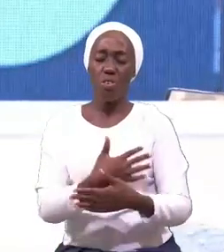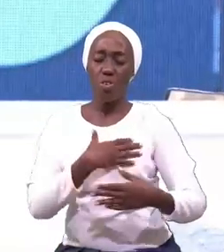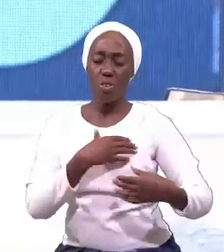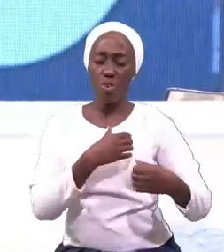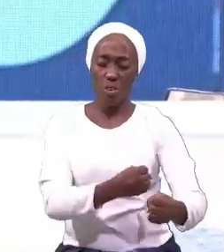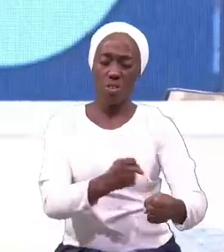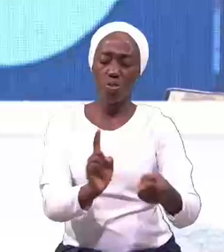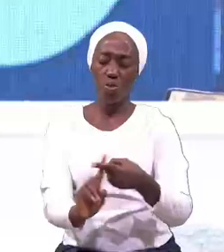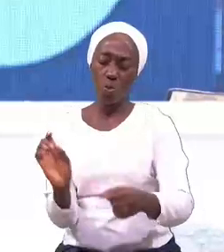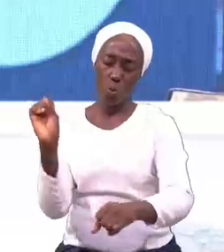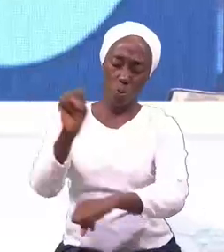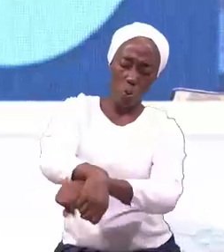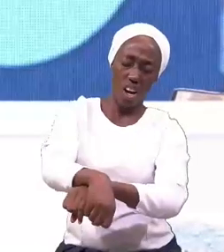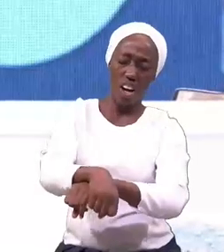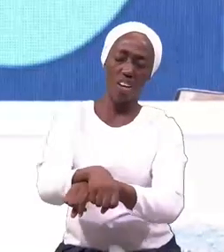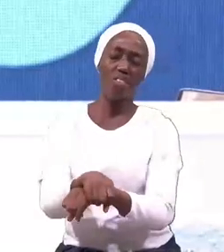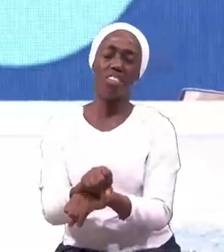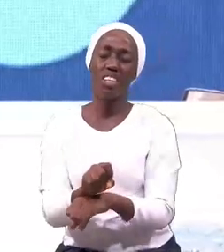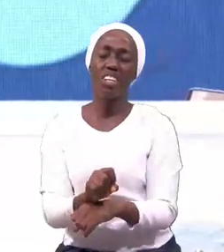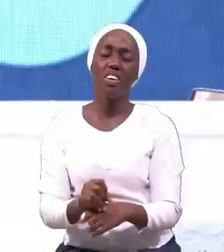Un nouveau courage pour vaincre.